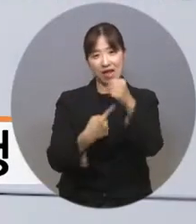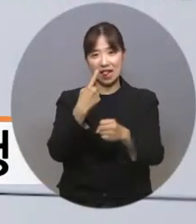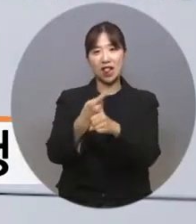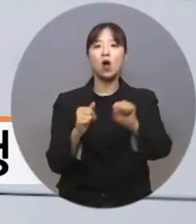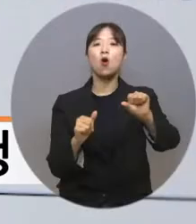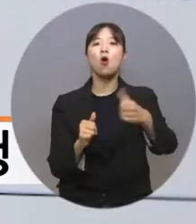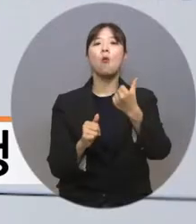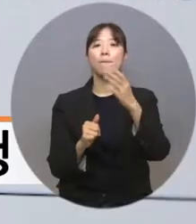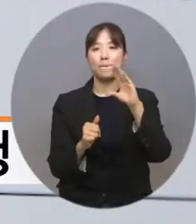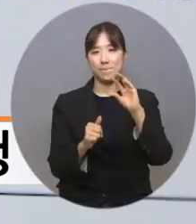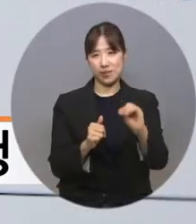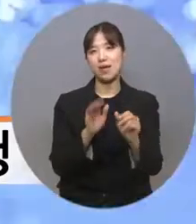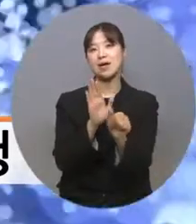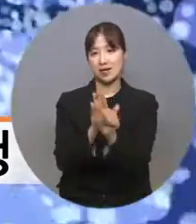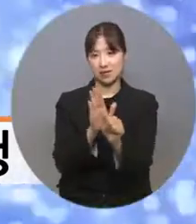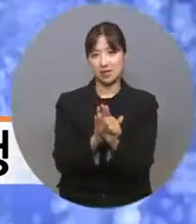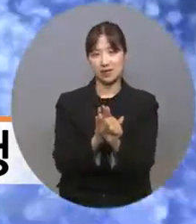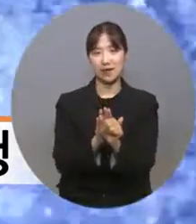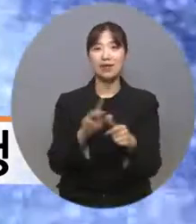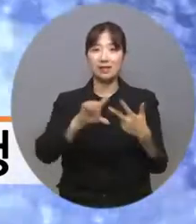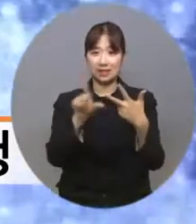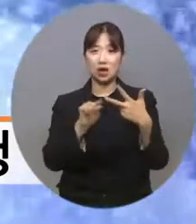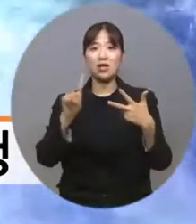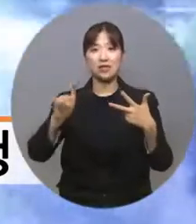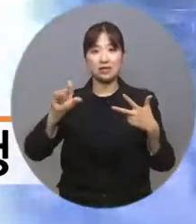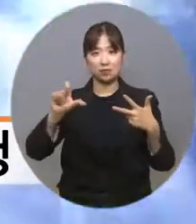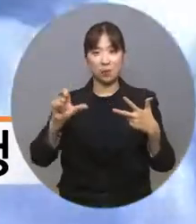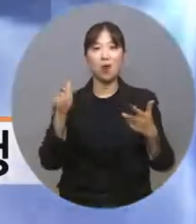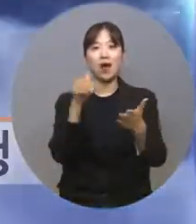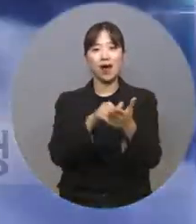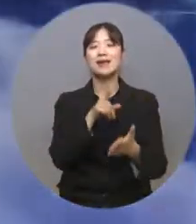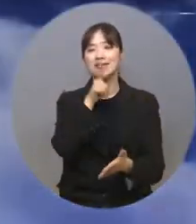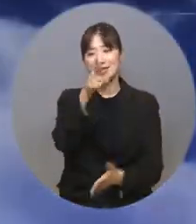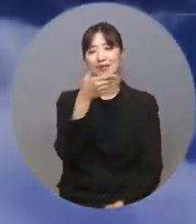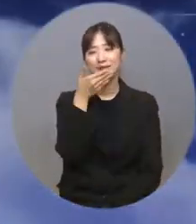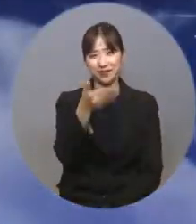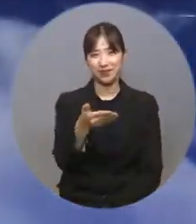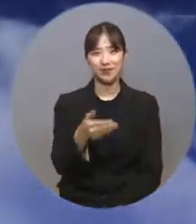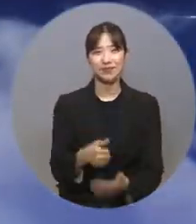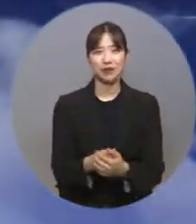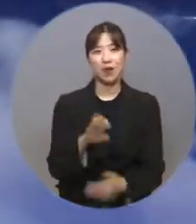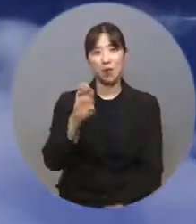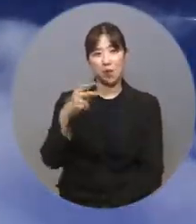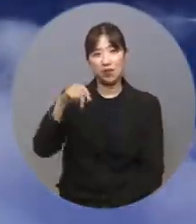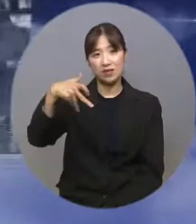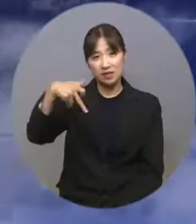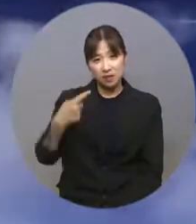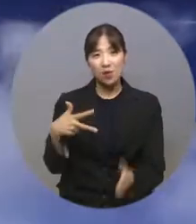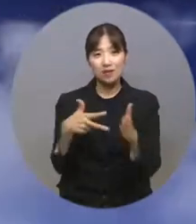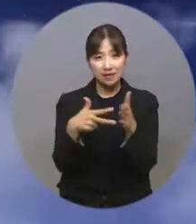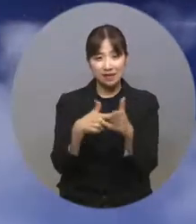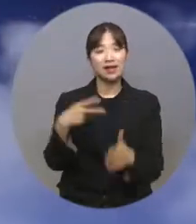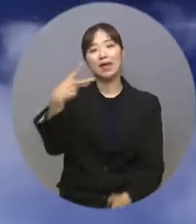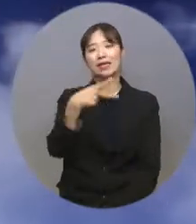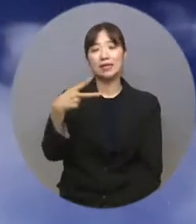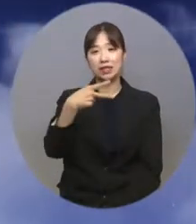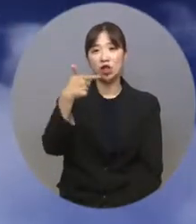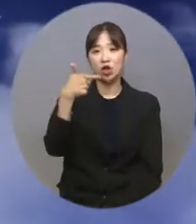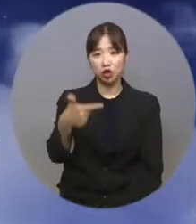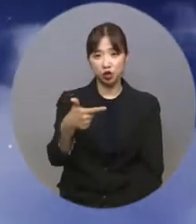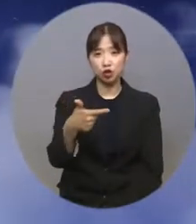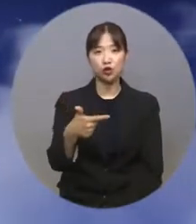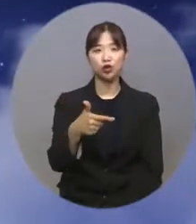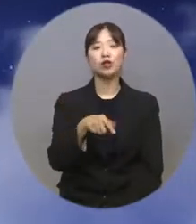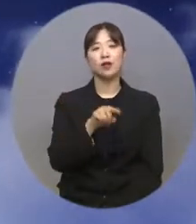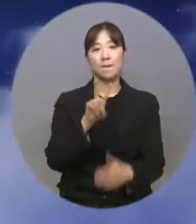지원하며 오는 15일까지 신청을 받기로 했습니다 포스코 청암대 라는 지난 2006년 포 스